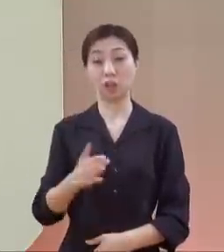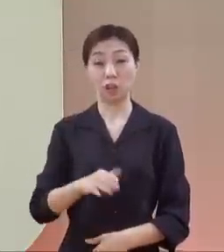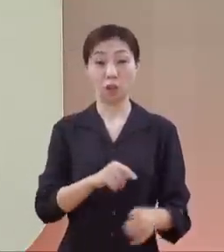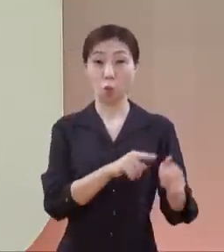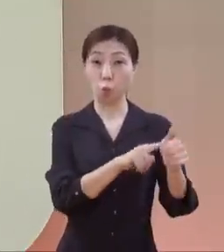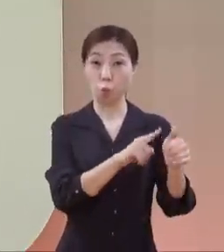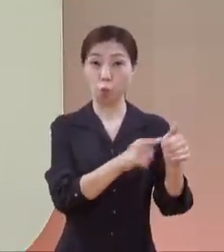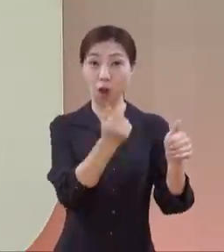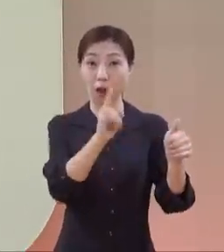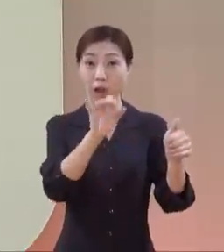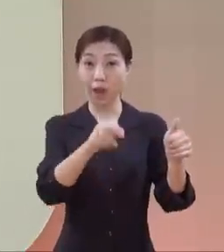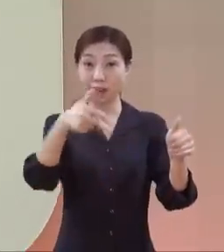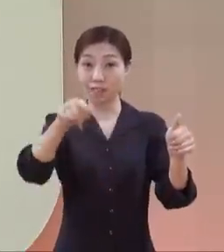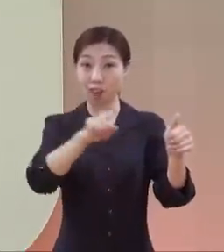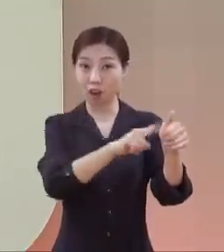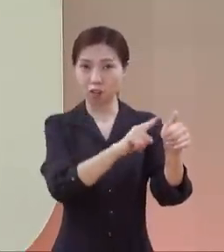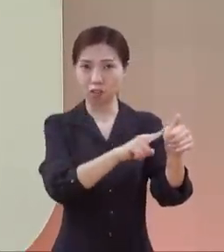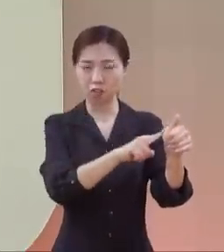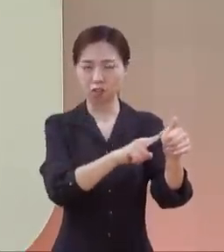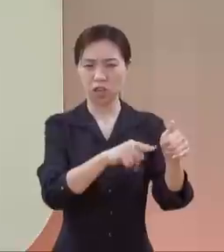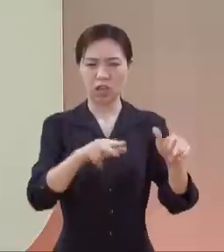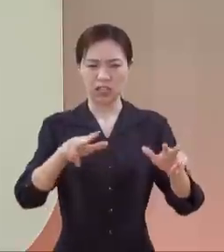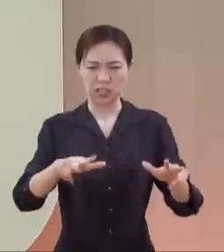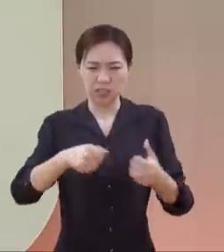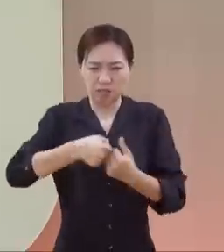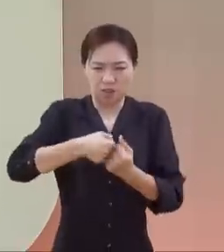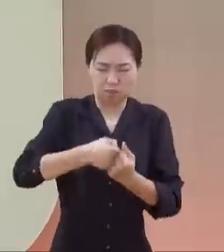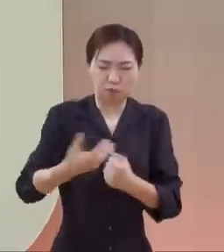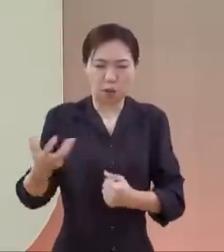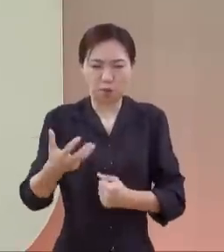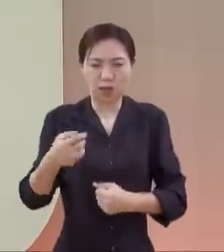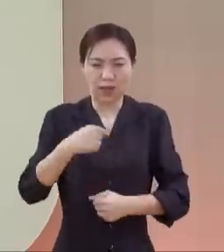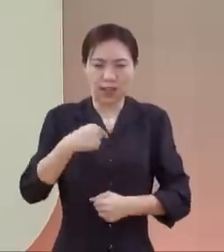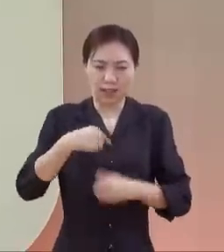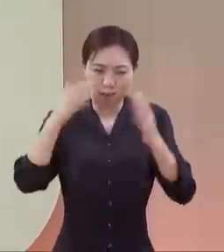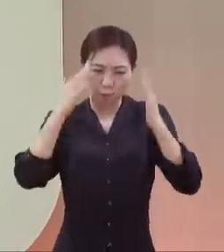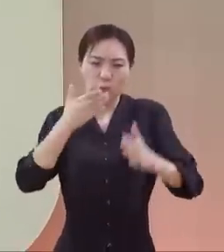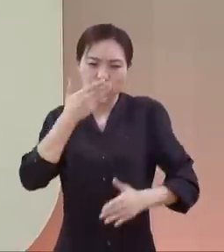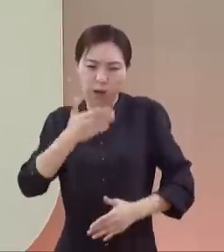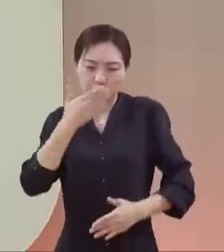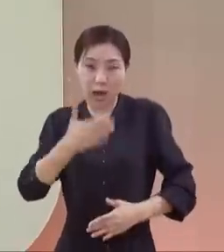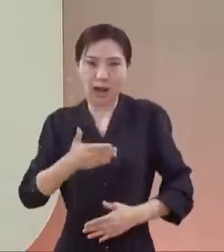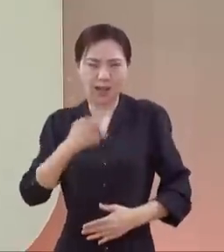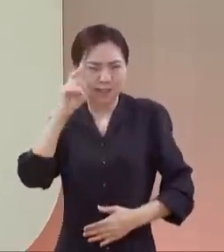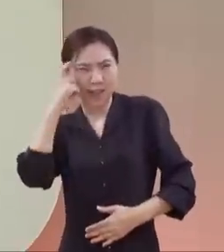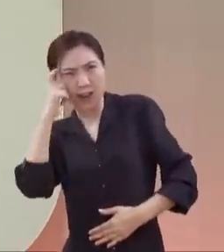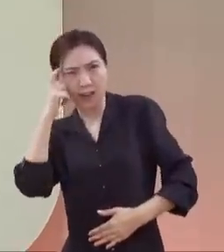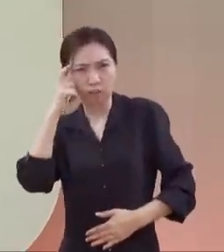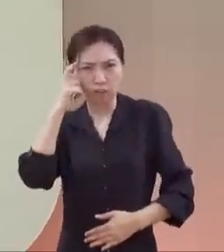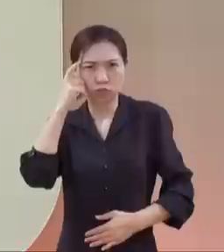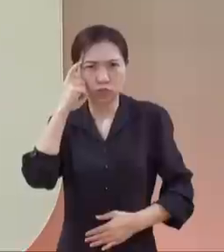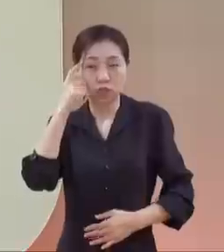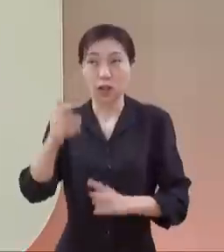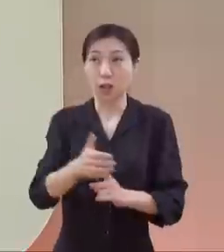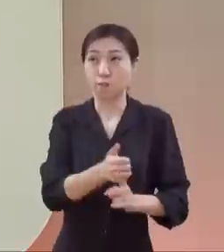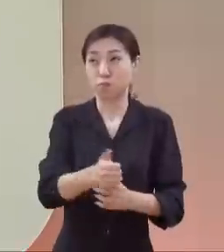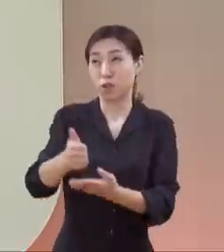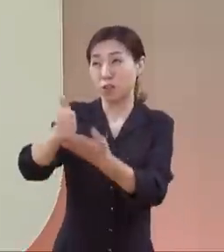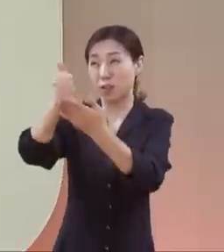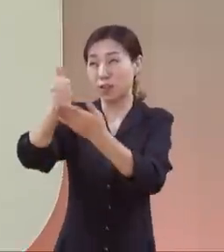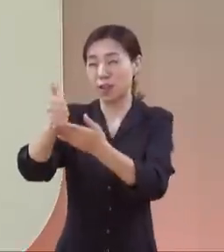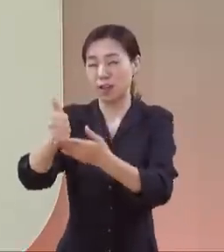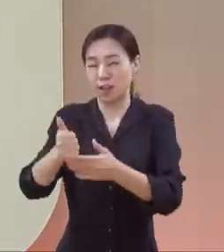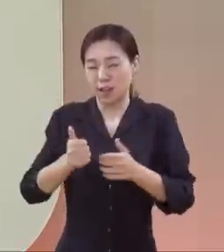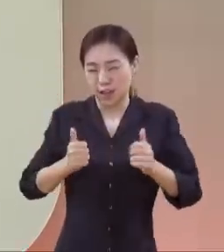오히려 염불을 열심히 하셨대요 행자 생활을 하면서 염불을 열심히 하고 부처님께 부처님 제가